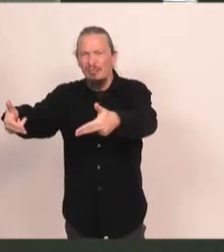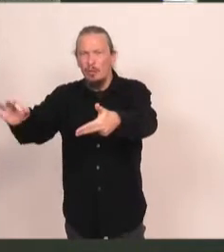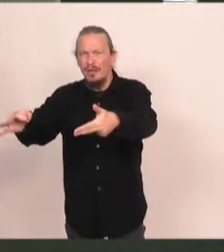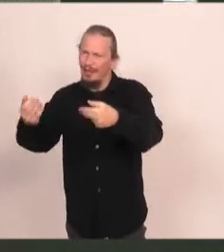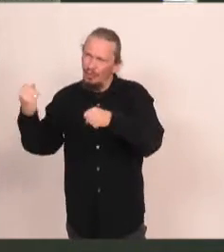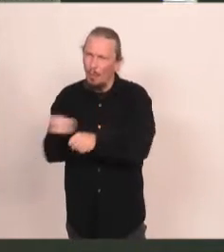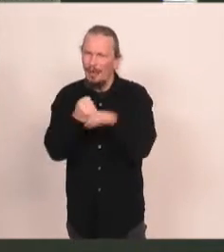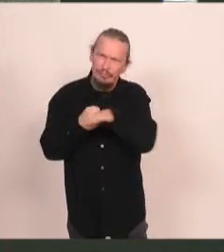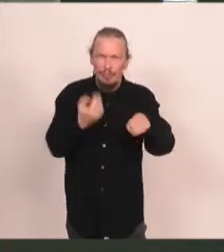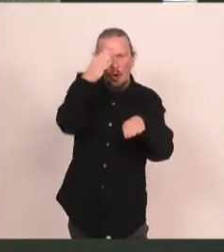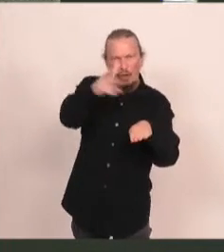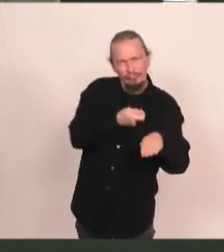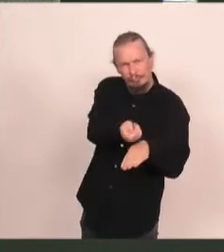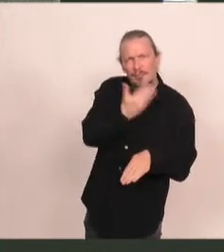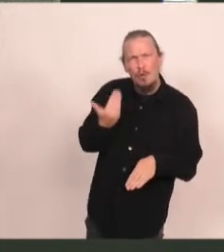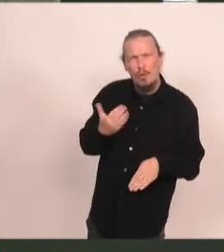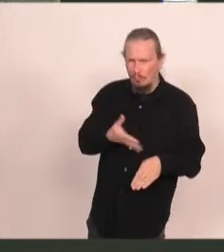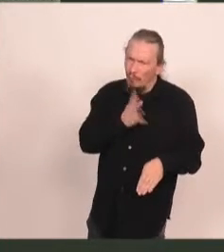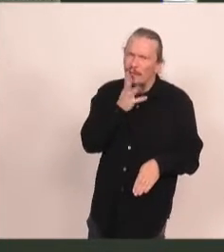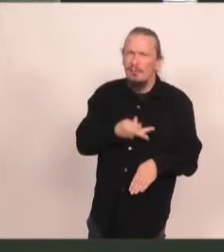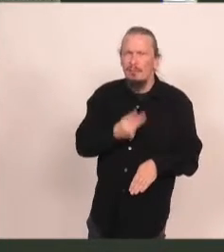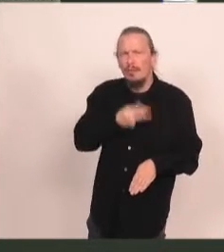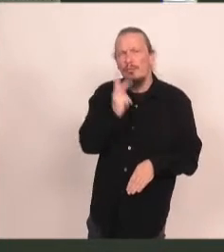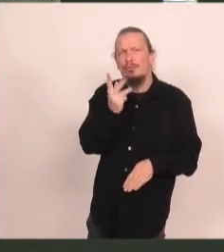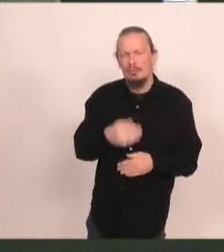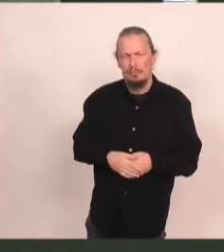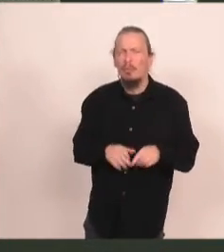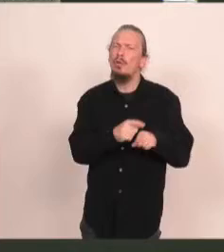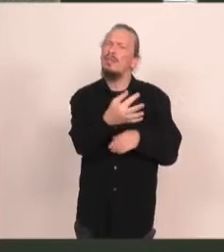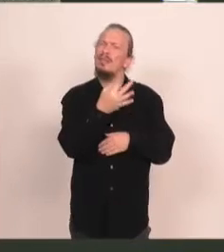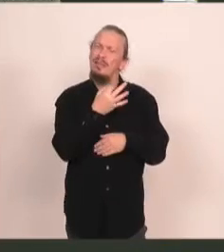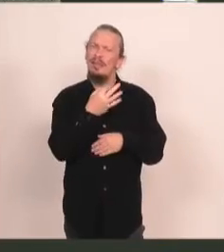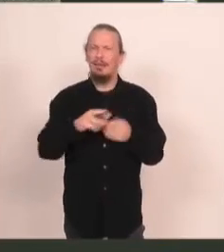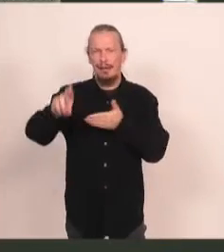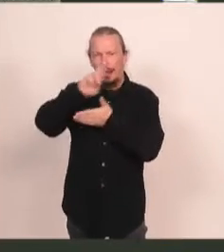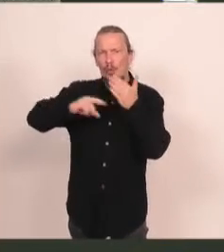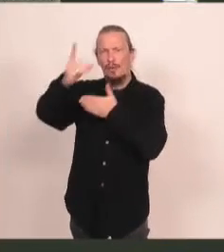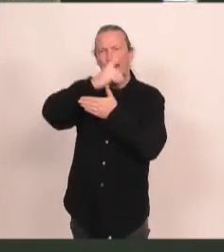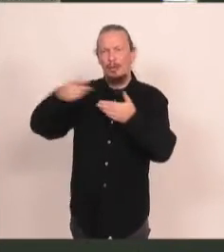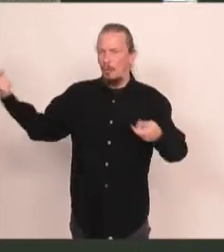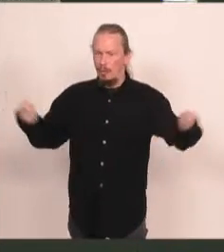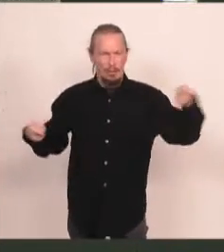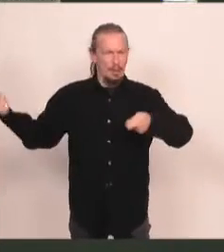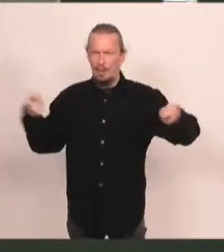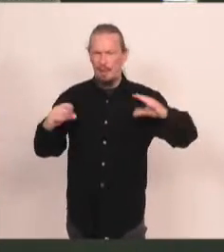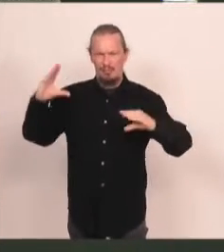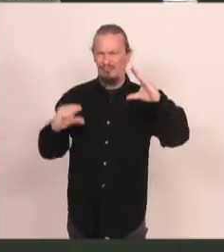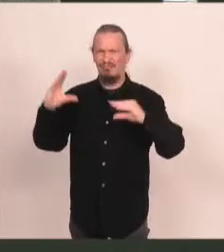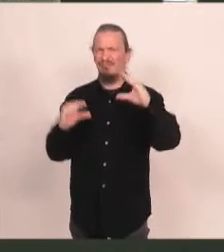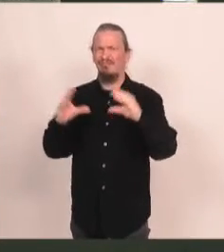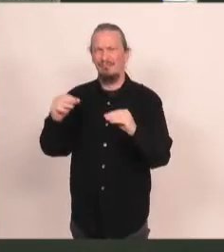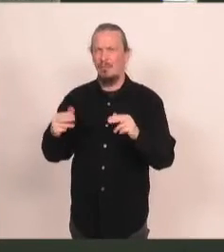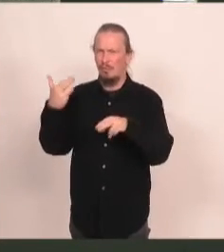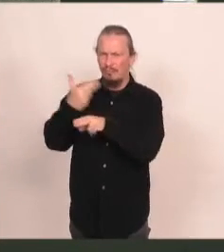en bénéficier. Enfin, elle interroge la légalité de subventions versées par les régions et les départements pour l'installation de la vidéosurveillance,